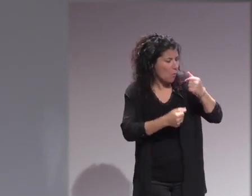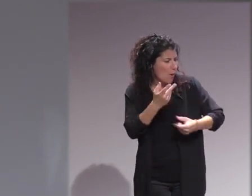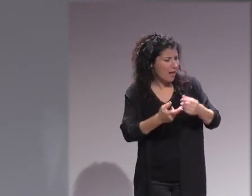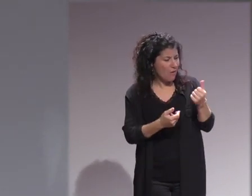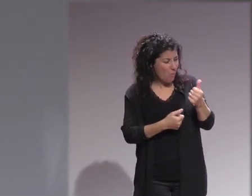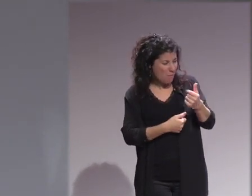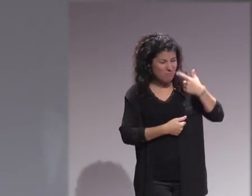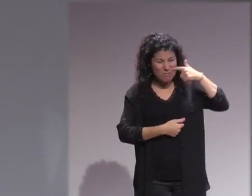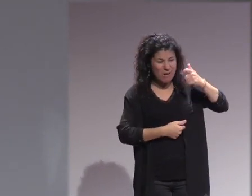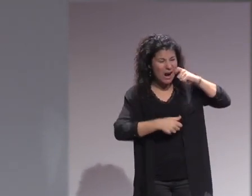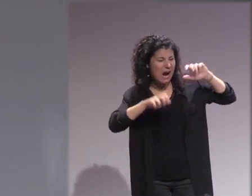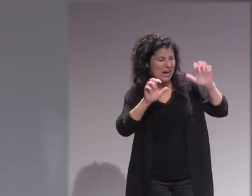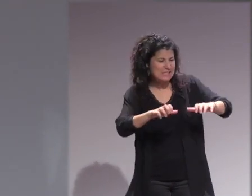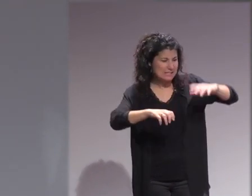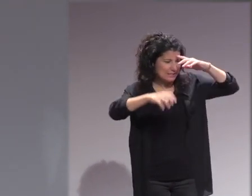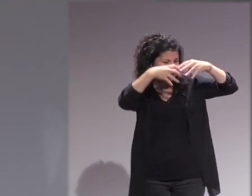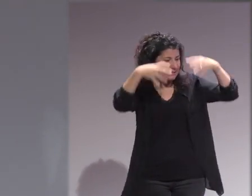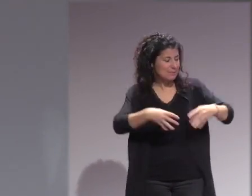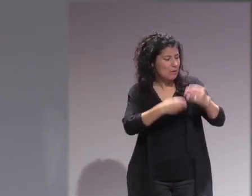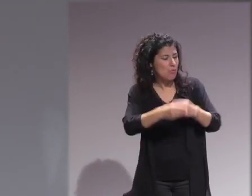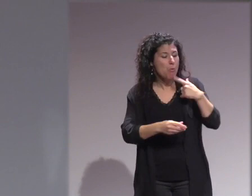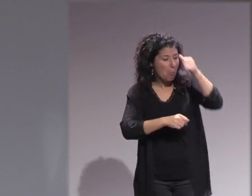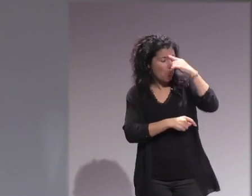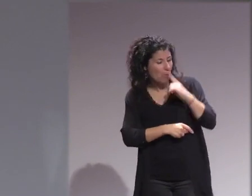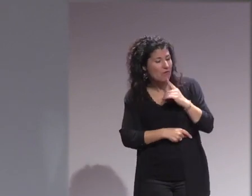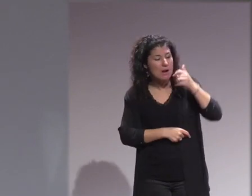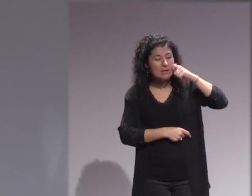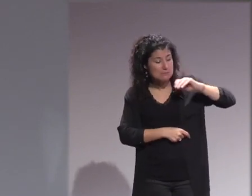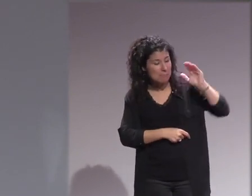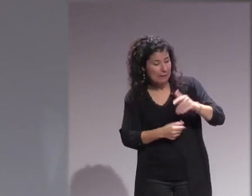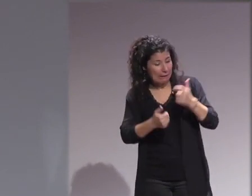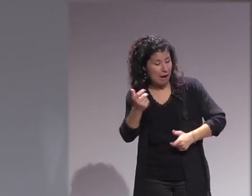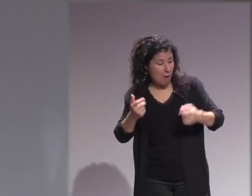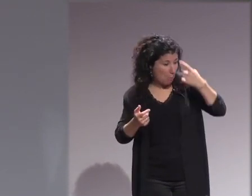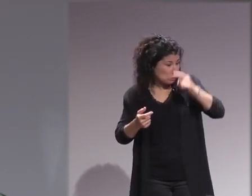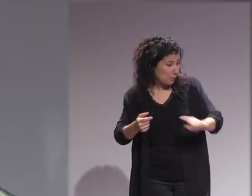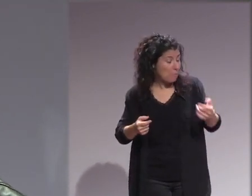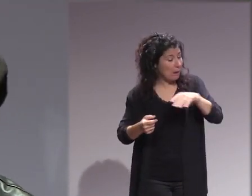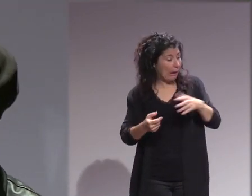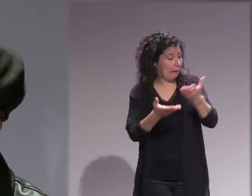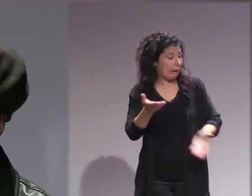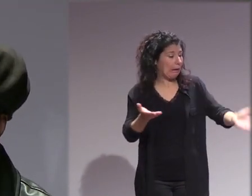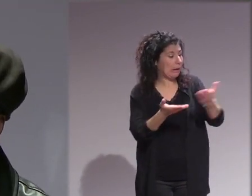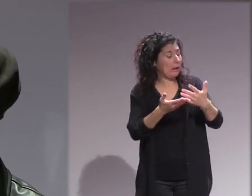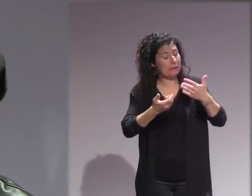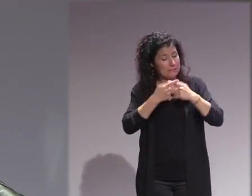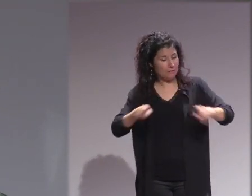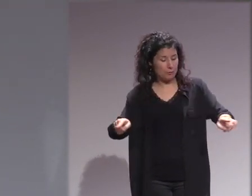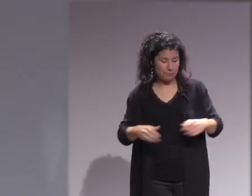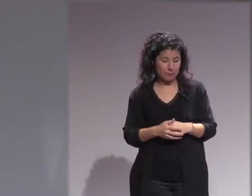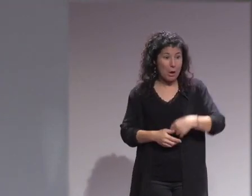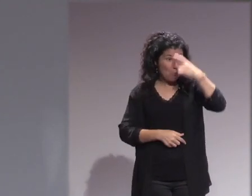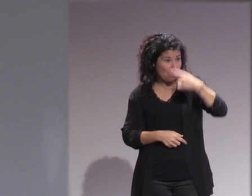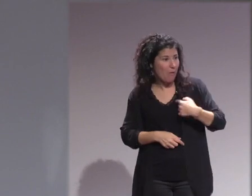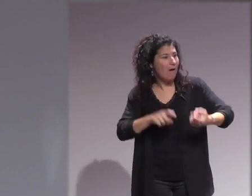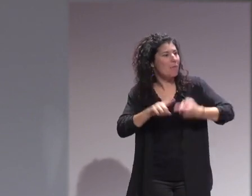de racisme systémique, de profilage racial, ou est-ce qu'ils ne vont pas penser que vous avez peut-être fait quelque chose de mal? Donc pour moi, ça c'est très important, parce que c'est